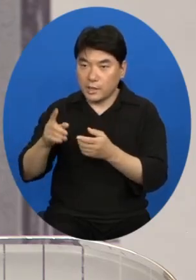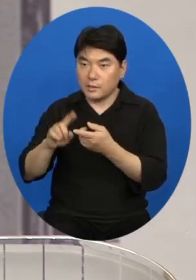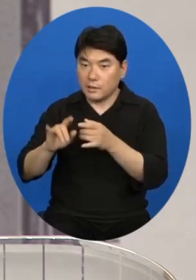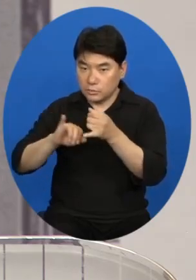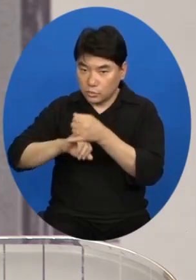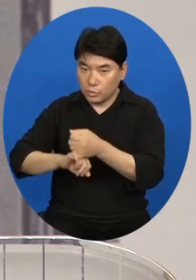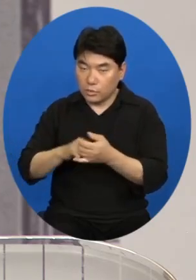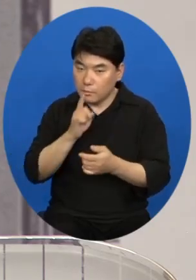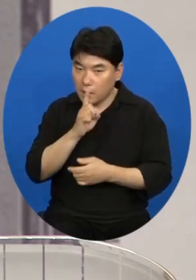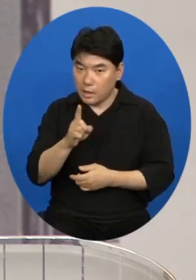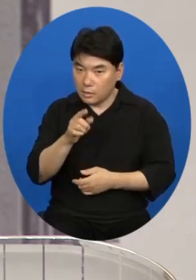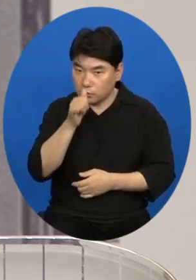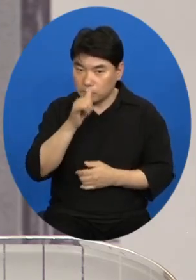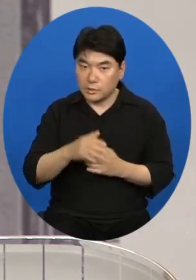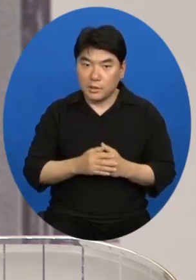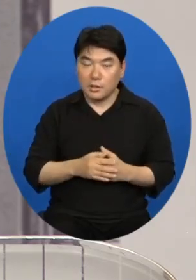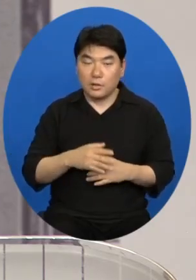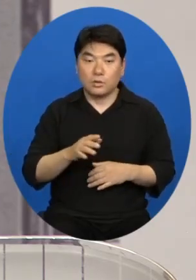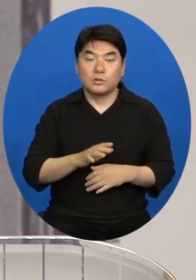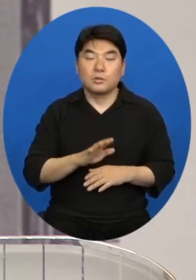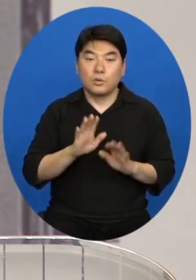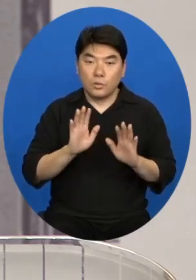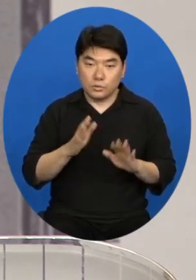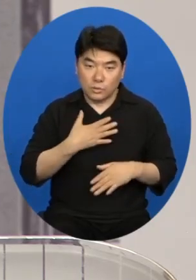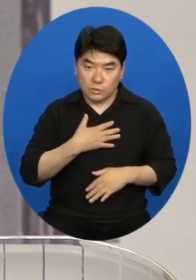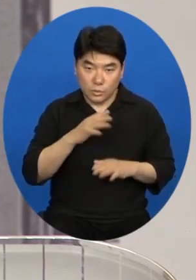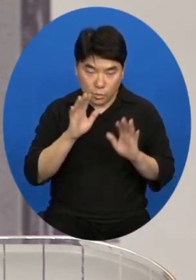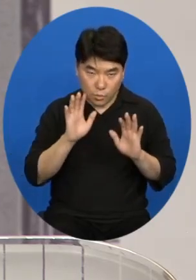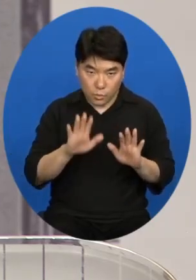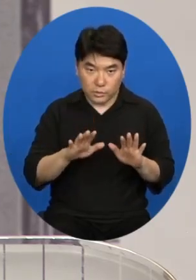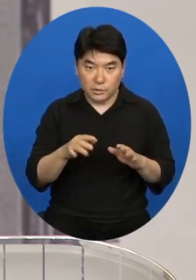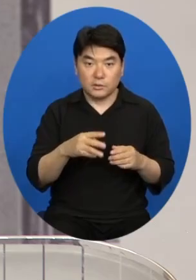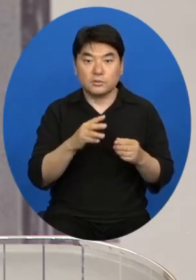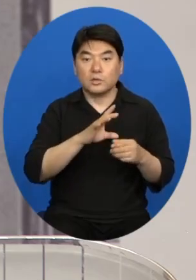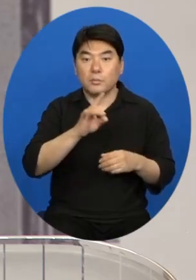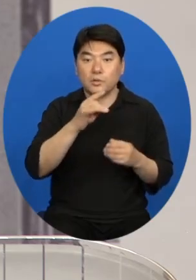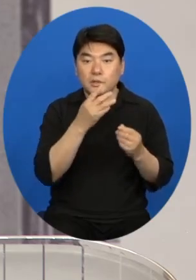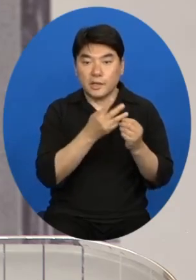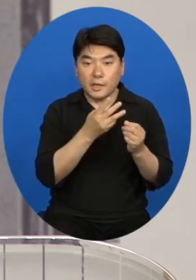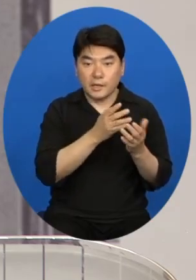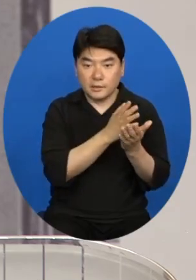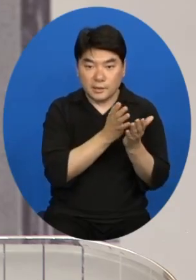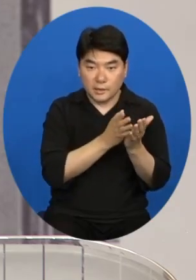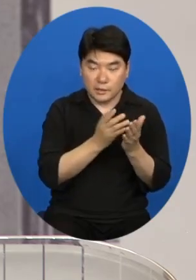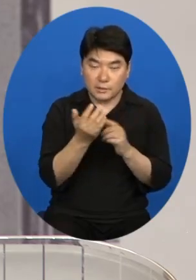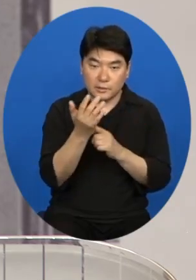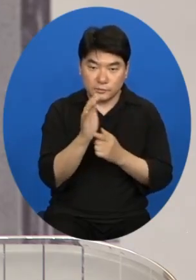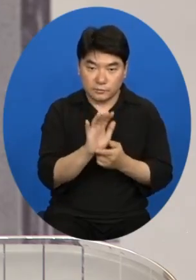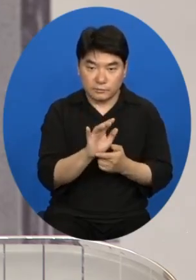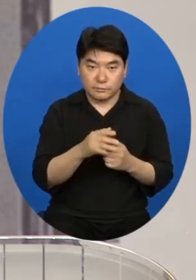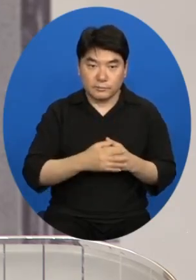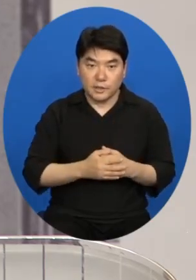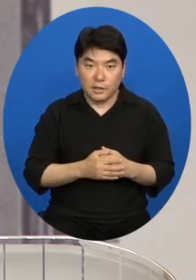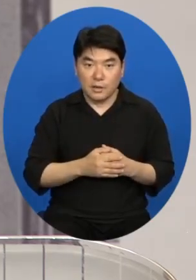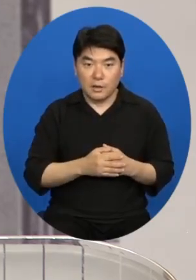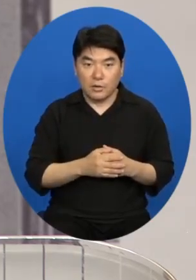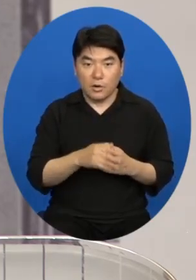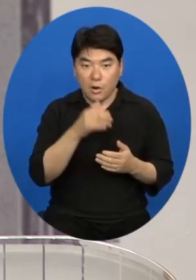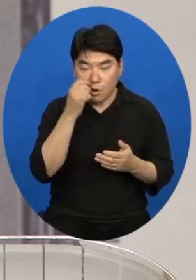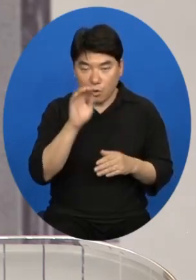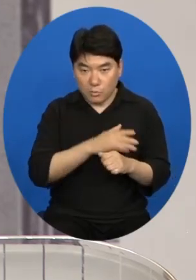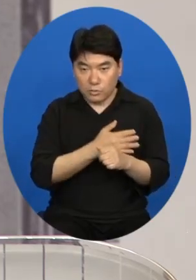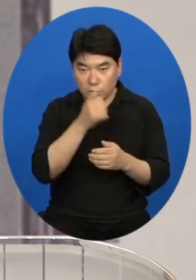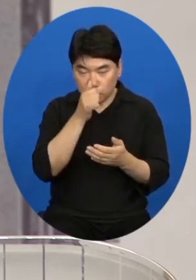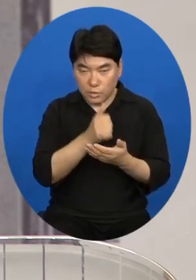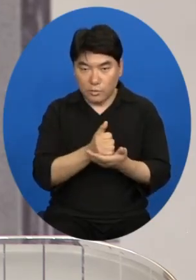말하고 있습니다. 저는 오늘 첫 번째 이 세 가지에 초점을 맞추려고 해요. 24절에 허물과 죄와